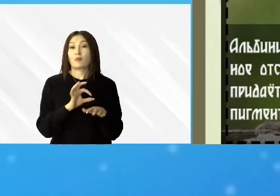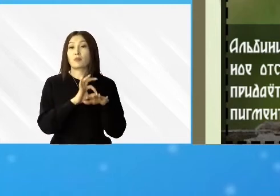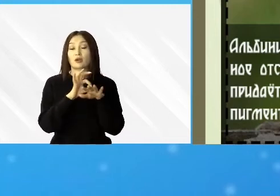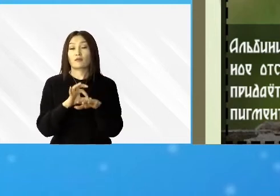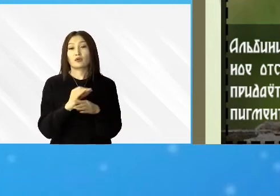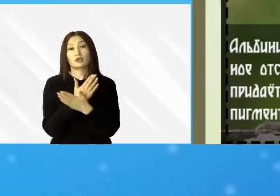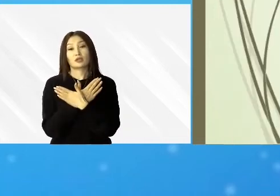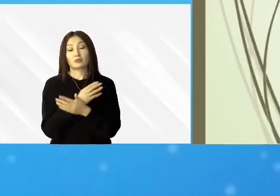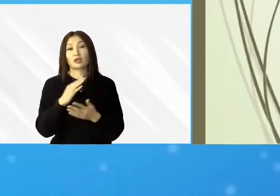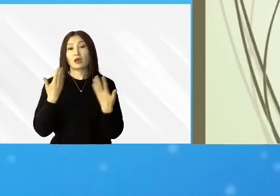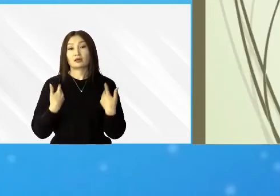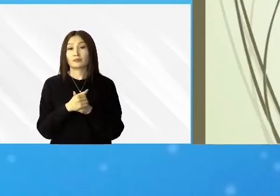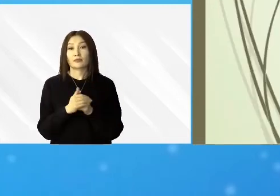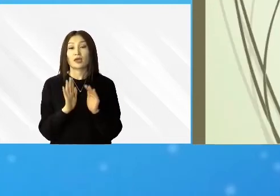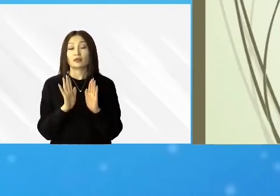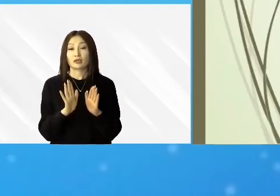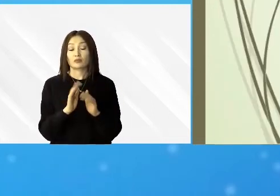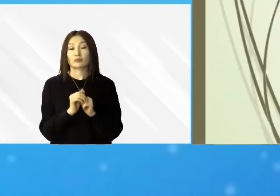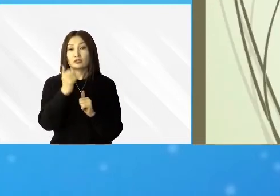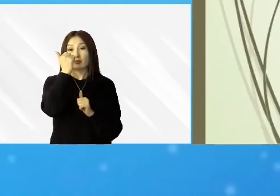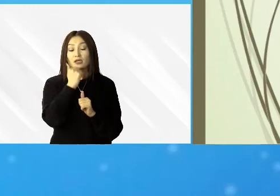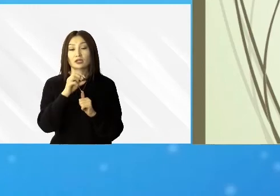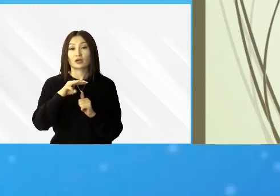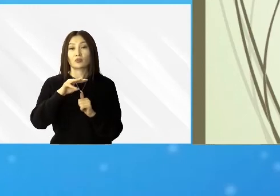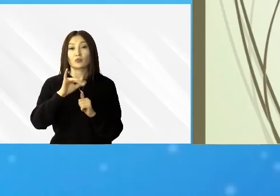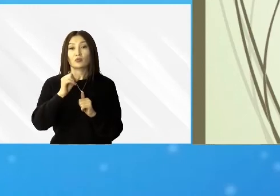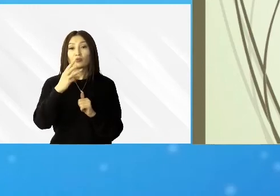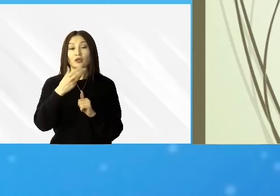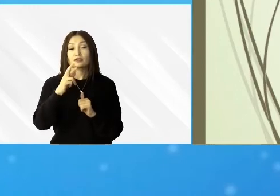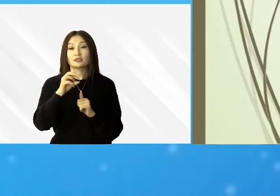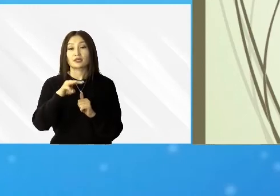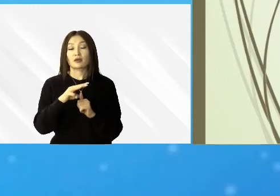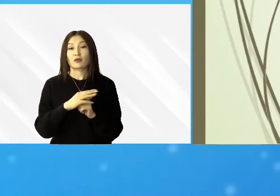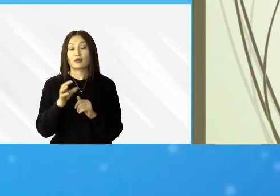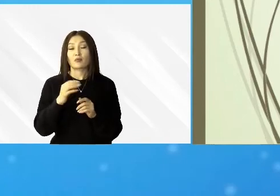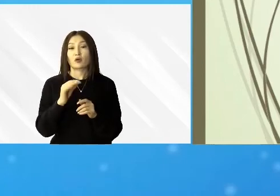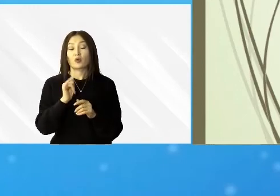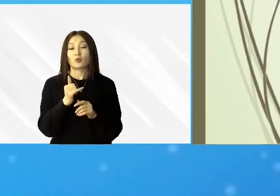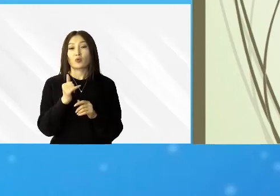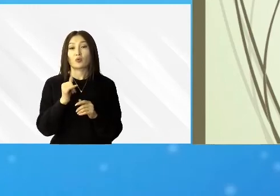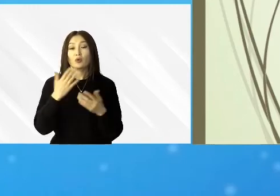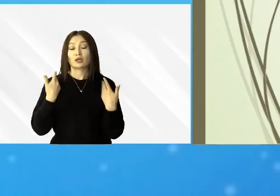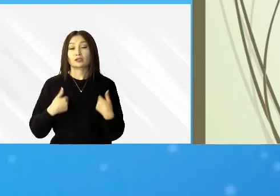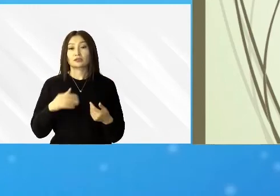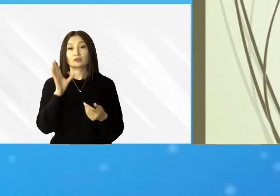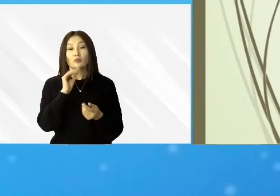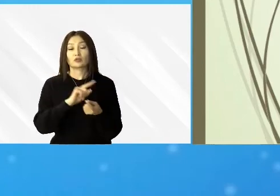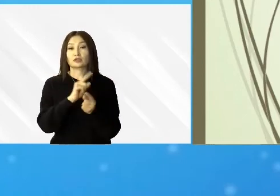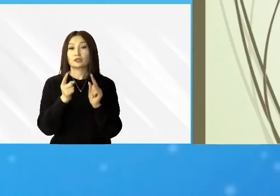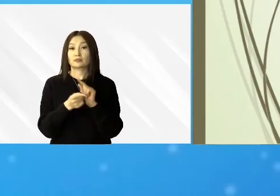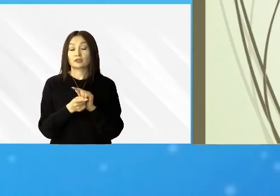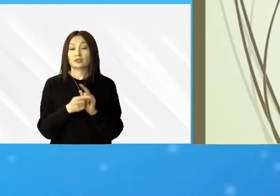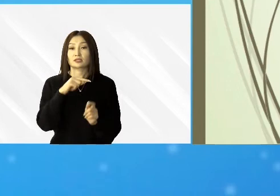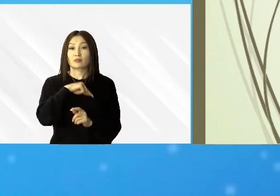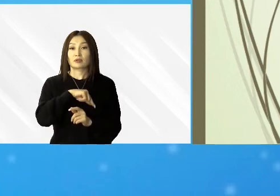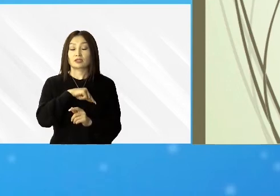приводят к гибели организма. Таким образом, благодаря мутациям, популяции у организмов может измениться имеющийся